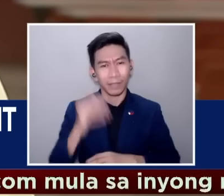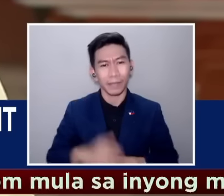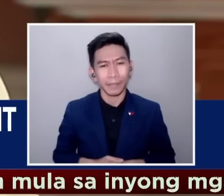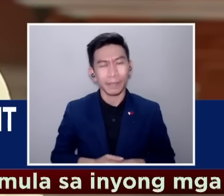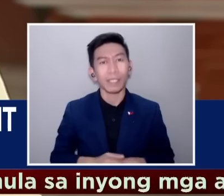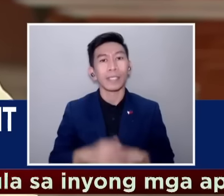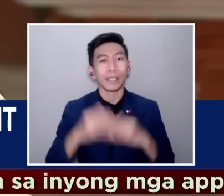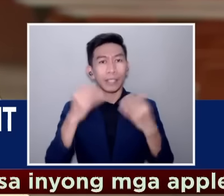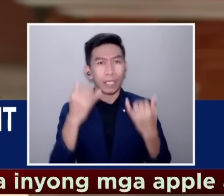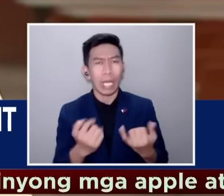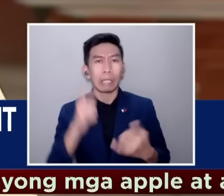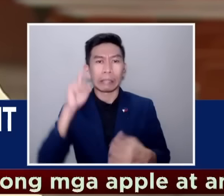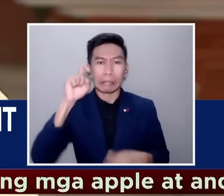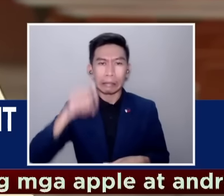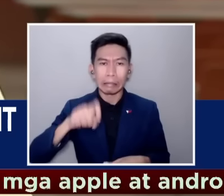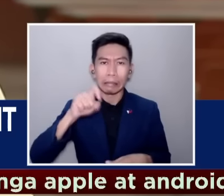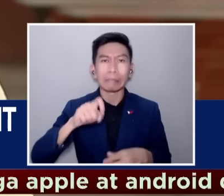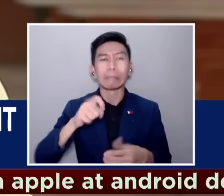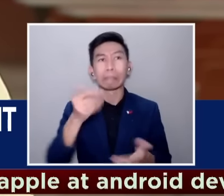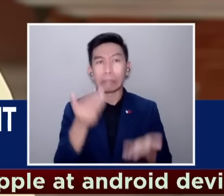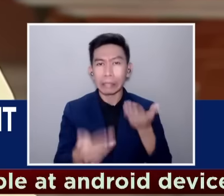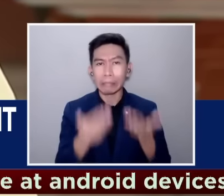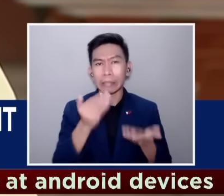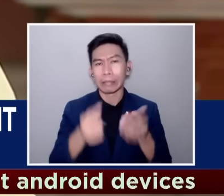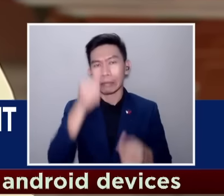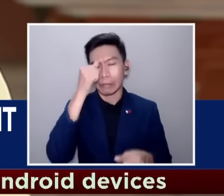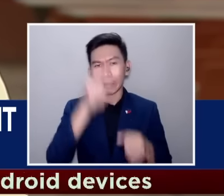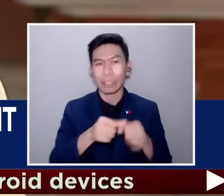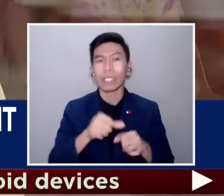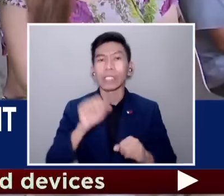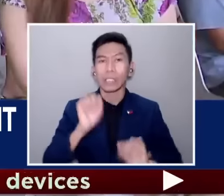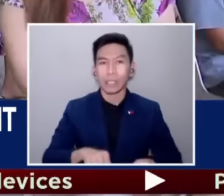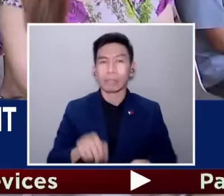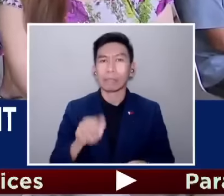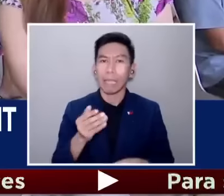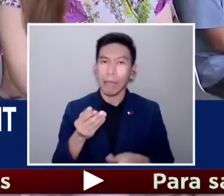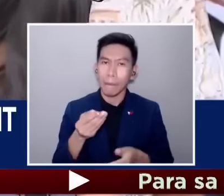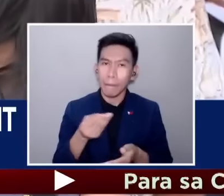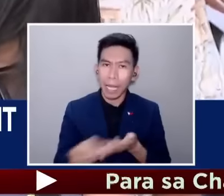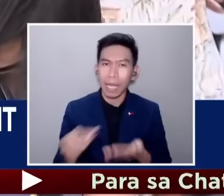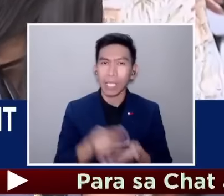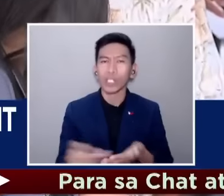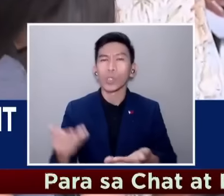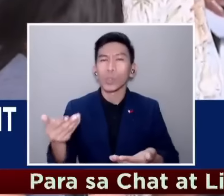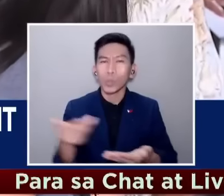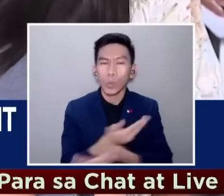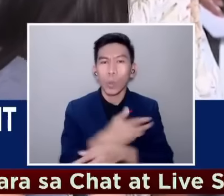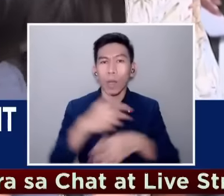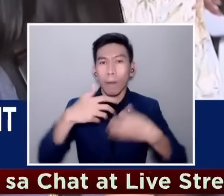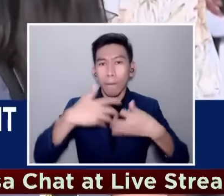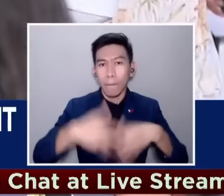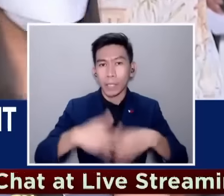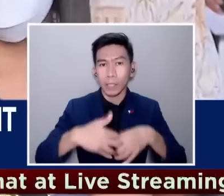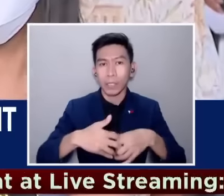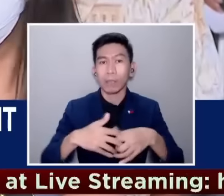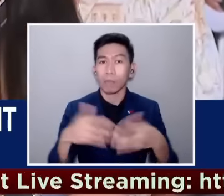pag-isipan na natin na gumastos, lalong-lalo na po sa pagbili ng mga bagong makina. Yung mga bagong makina po natin